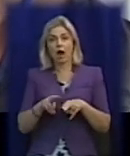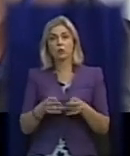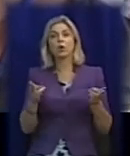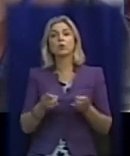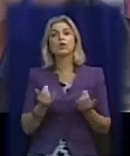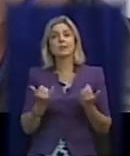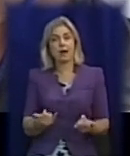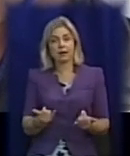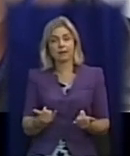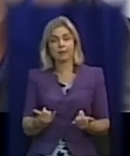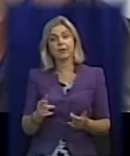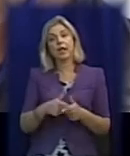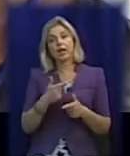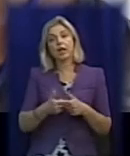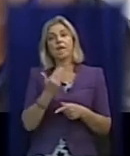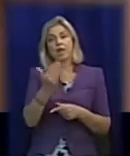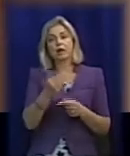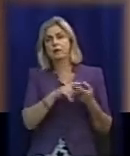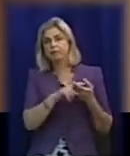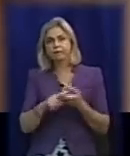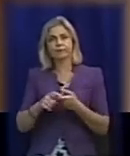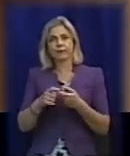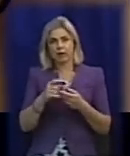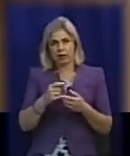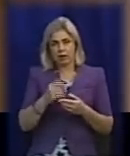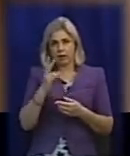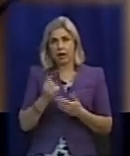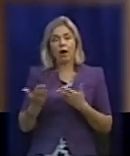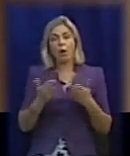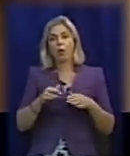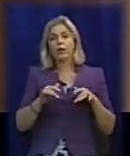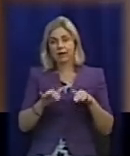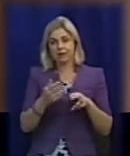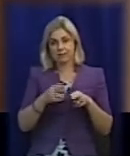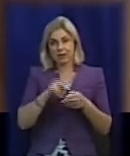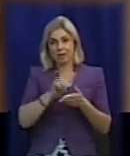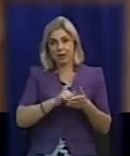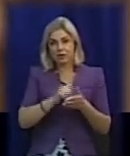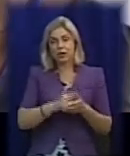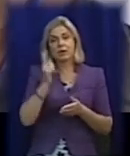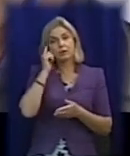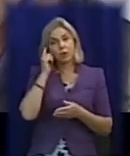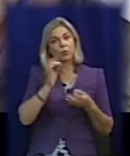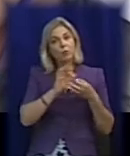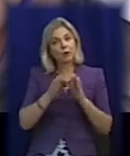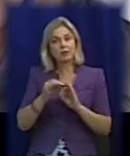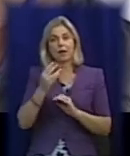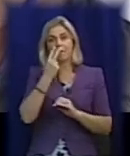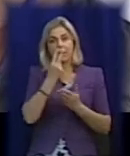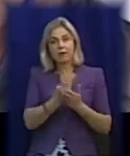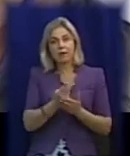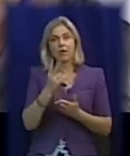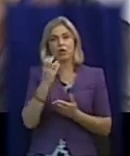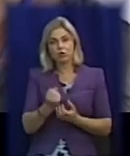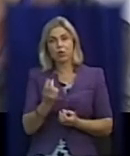і чи вони вас штовхають до якоїсь дії. То це, принаймні, привід задуматися і передивитися, що ще на